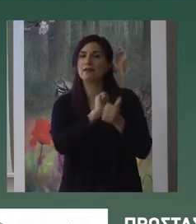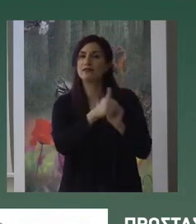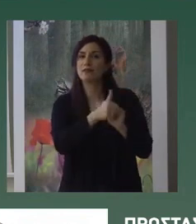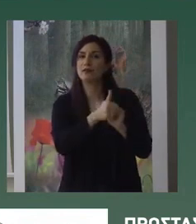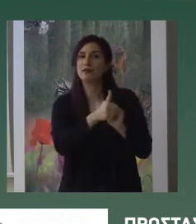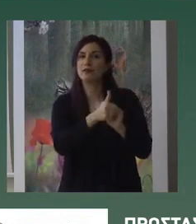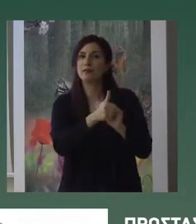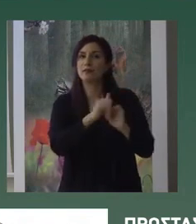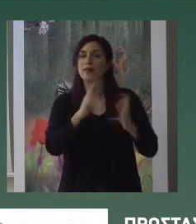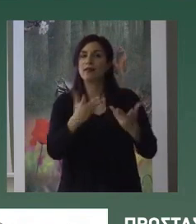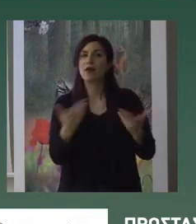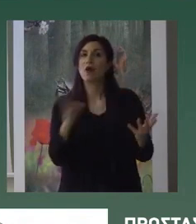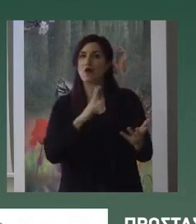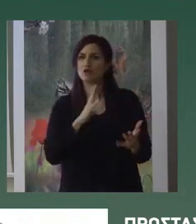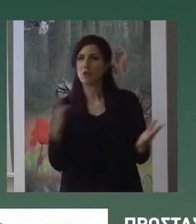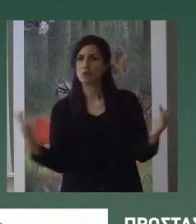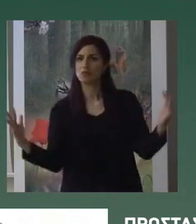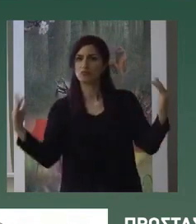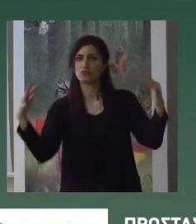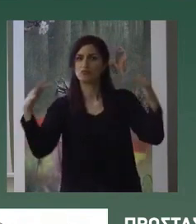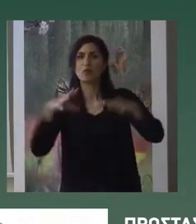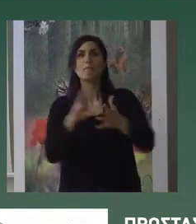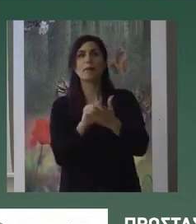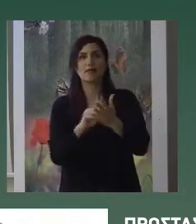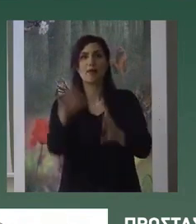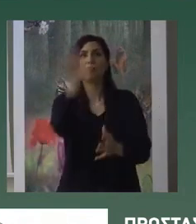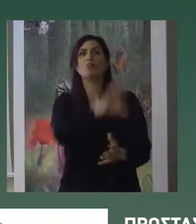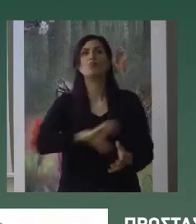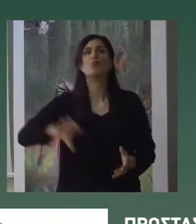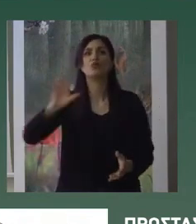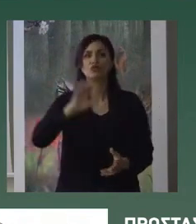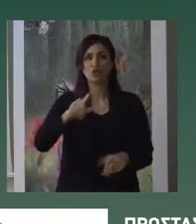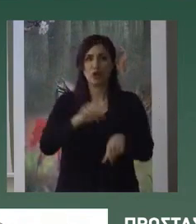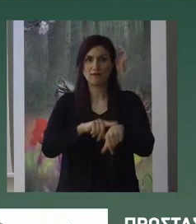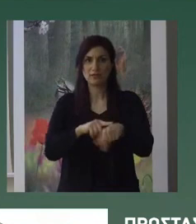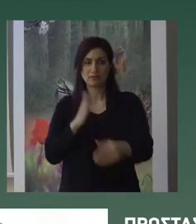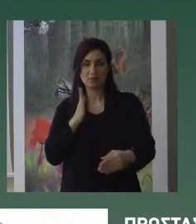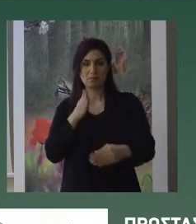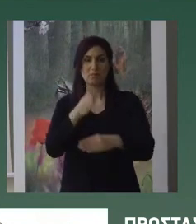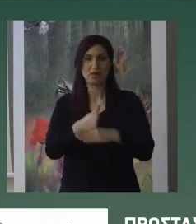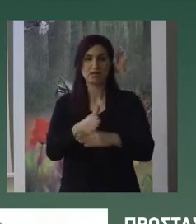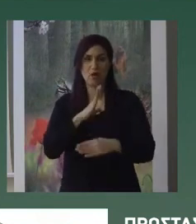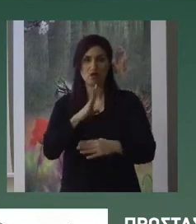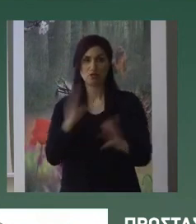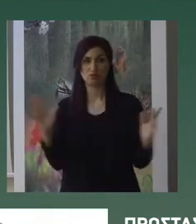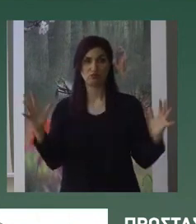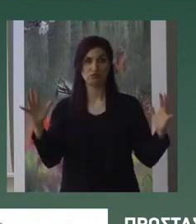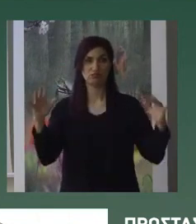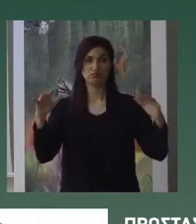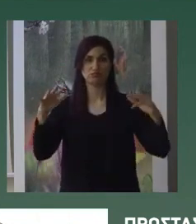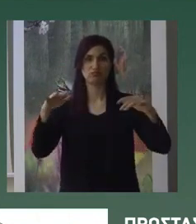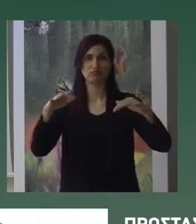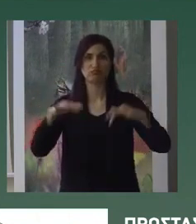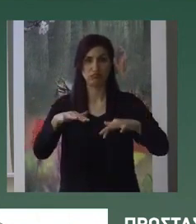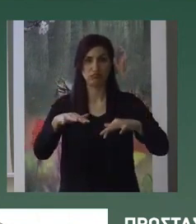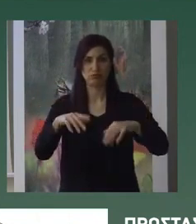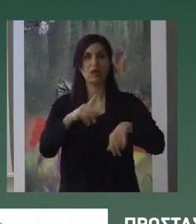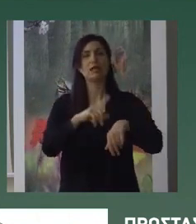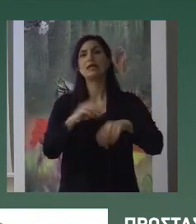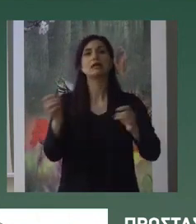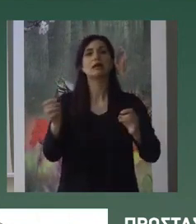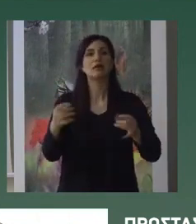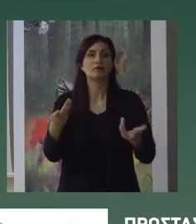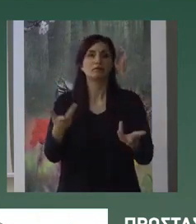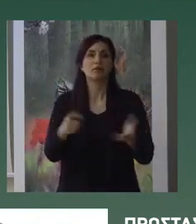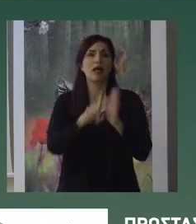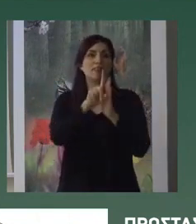με το αν έχει πολύ κόσμο, λιγότερο κόσμο. Σε ένα μουσείο, για παράδειγμα, αν η αίθουσα είναι άδεια, το BMS μειώνει τη θερμοκρασία. Και έτσι δεν χρειάζεται να. Μειώνει